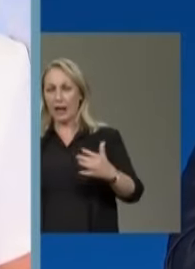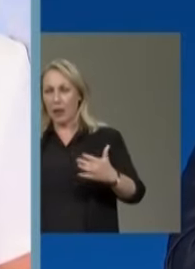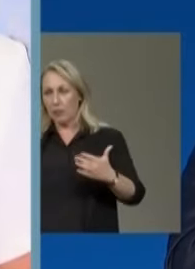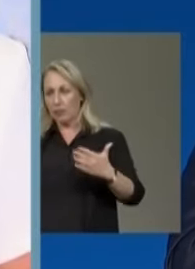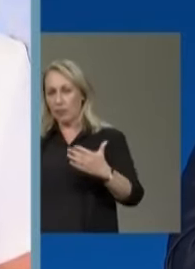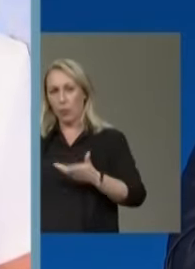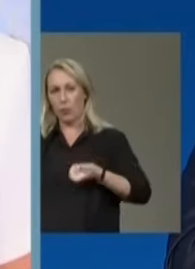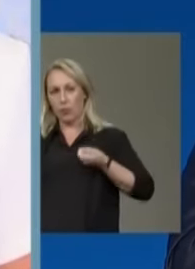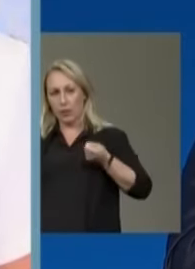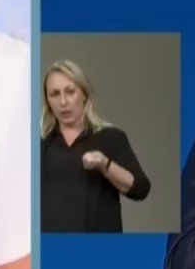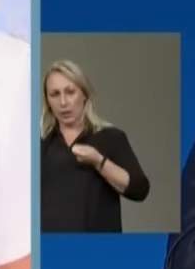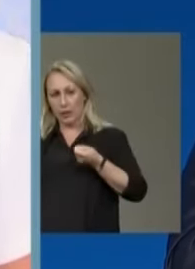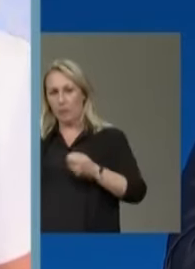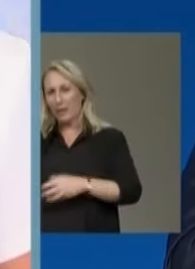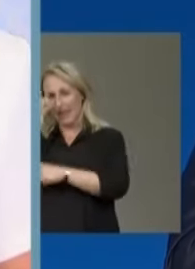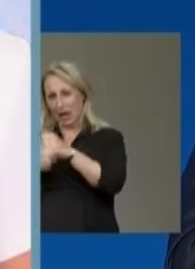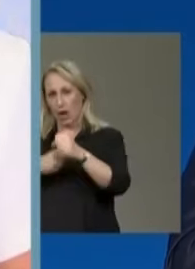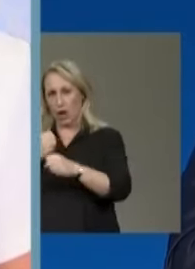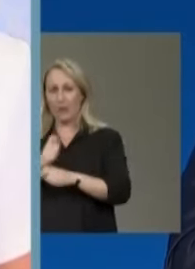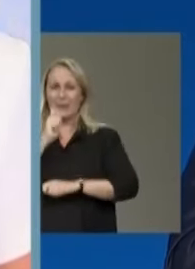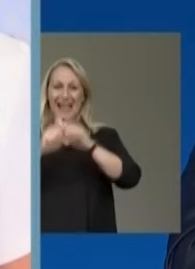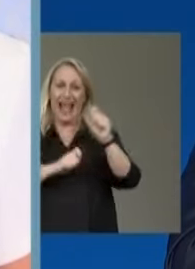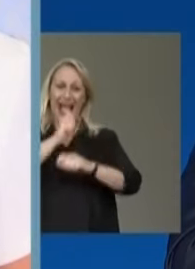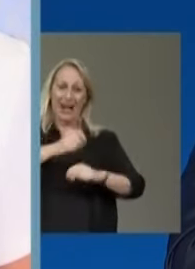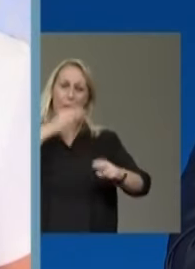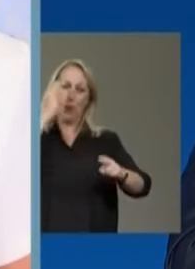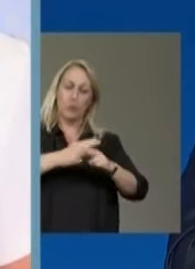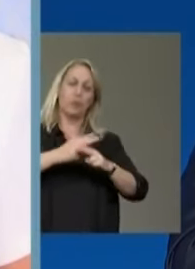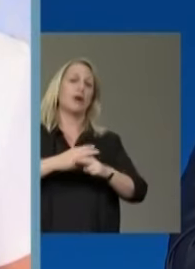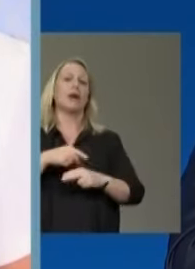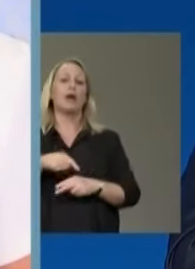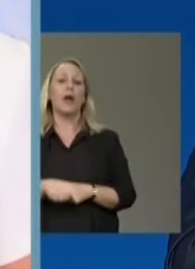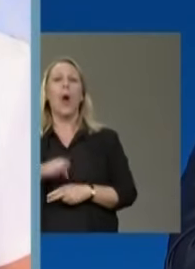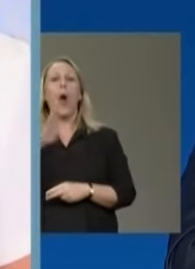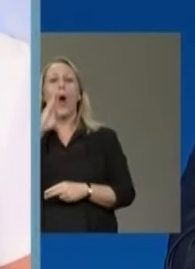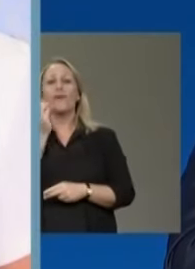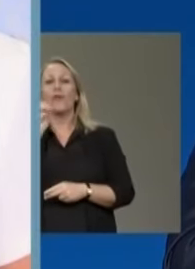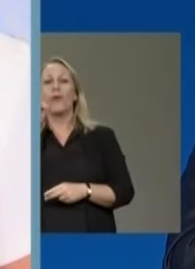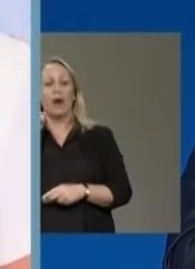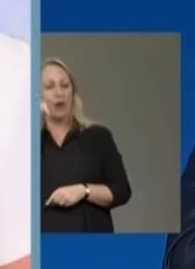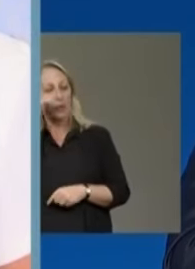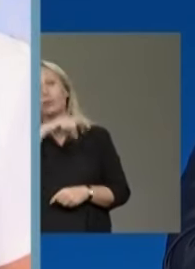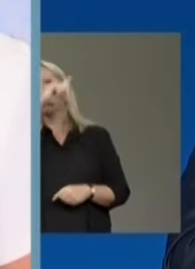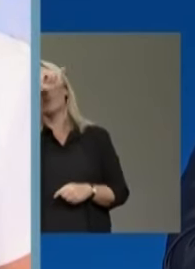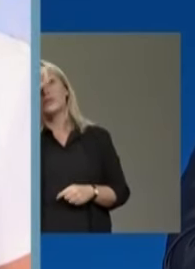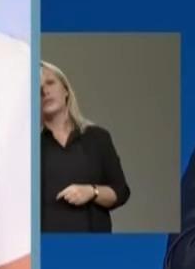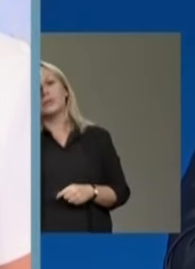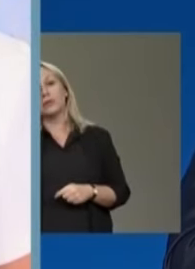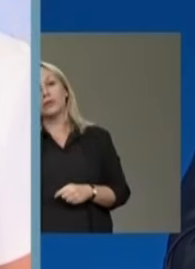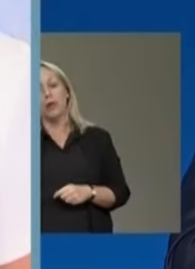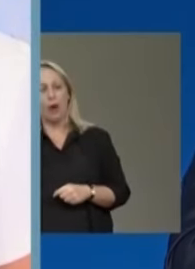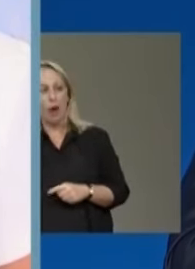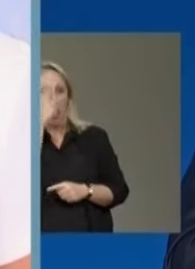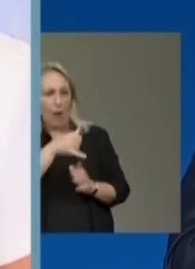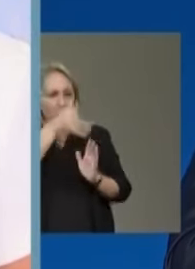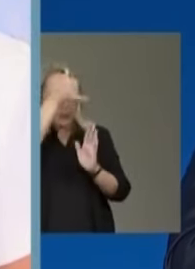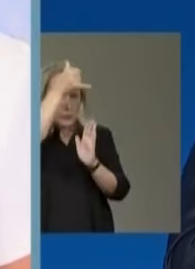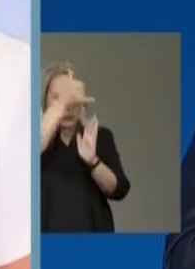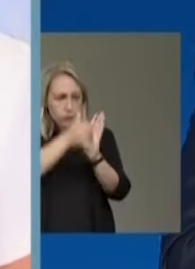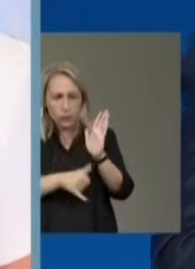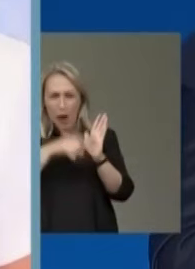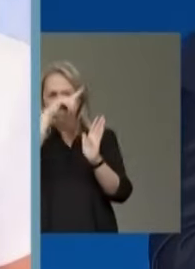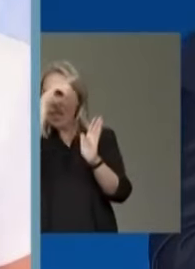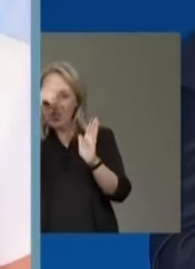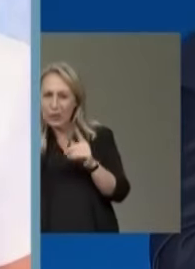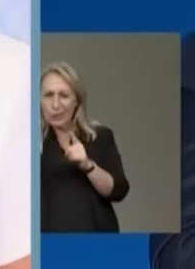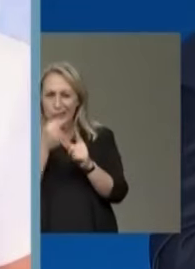είπε χαρακτηριστικά. Είπε επίσης ότι δεν υπάρχει καμία εναλλακτική πολιτική πρόταση και μάλιστα χαρακτήρισε